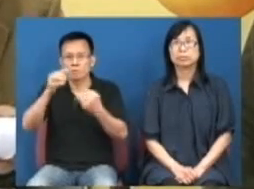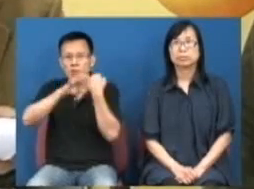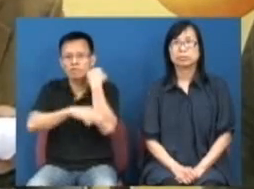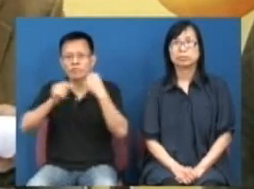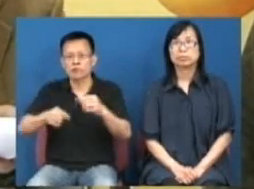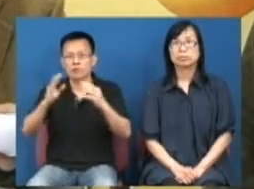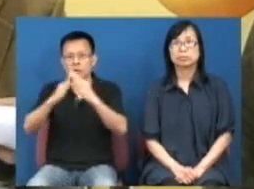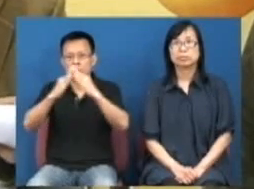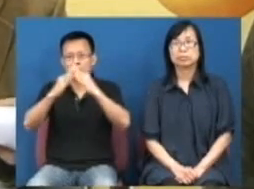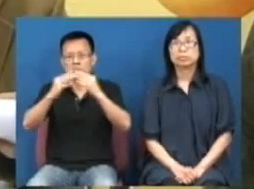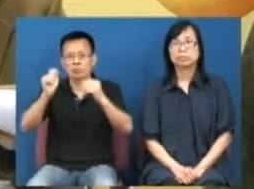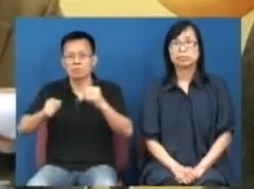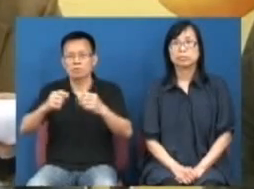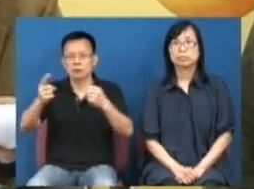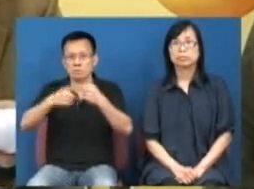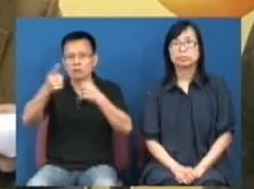括弧